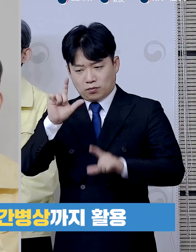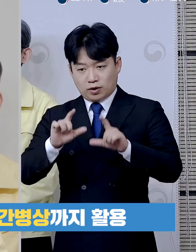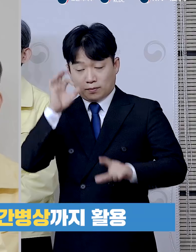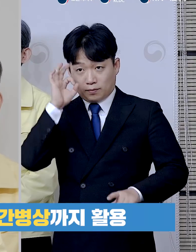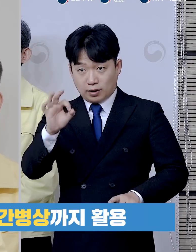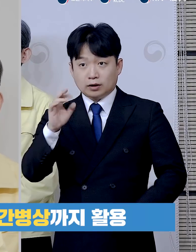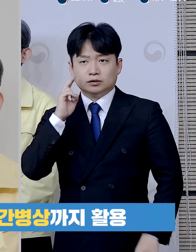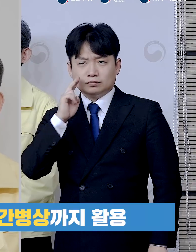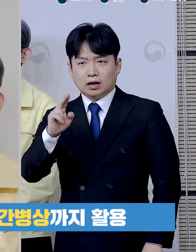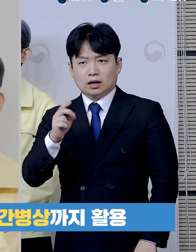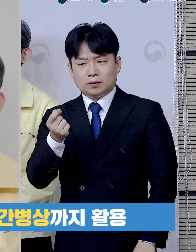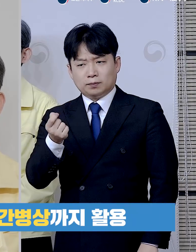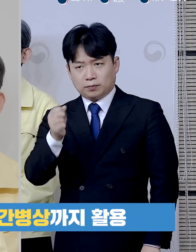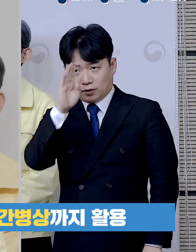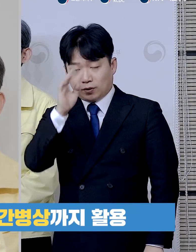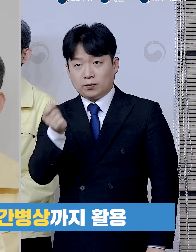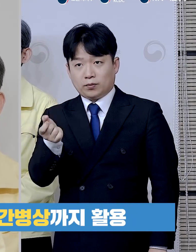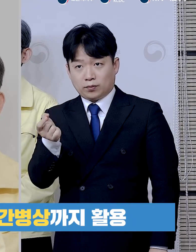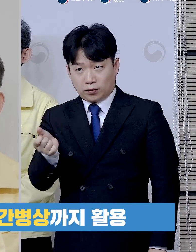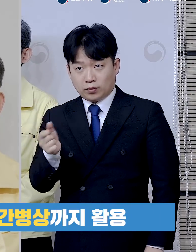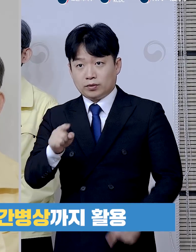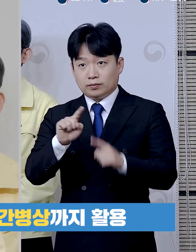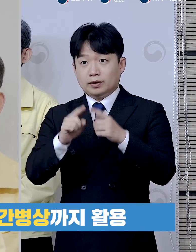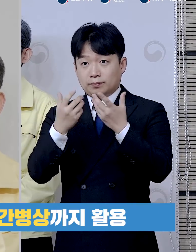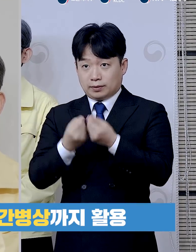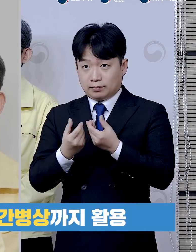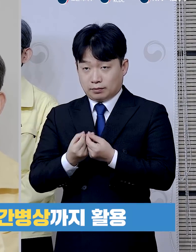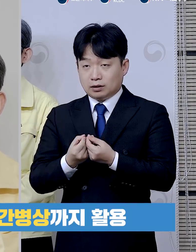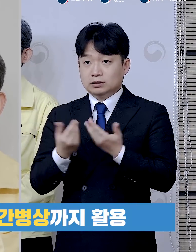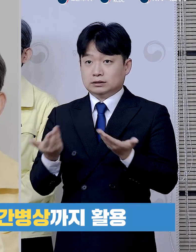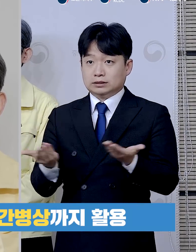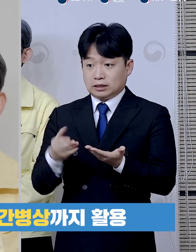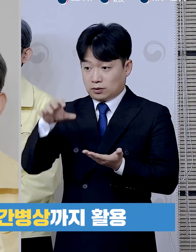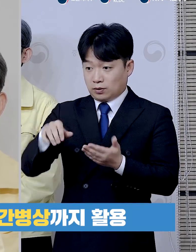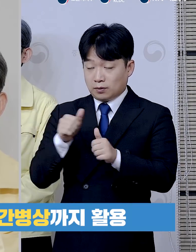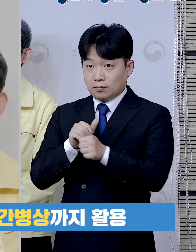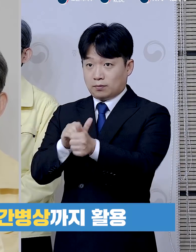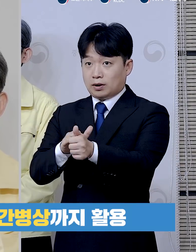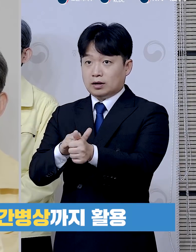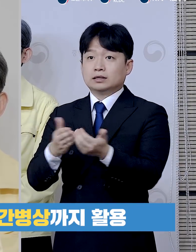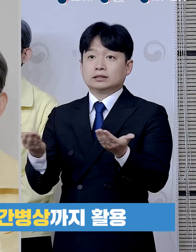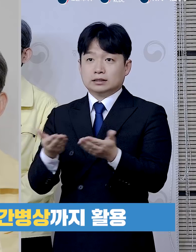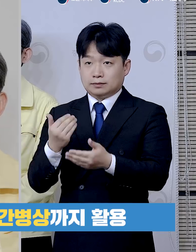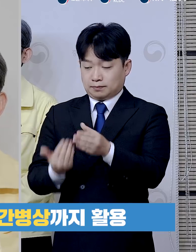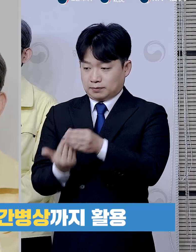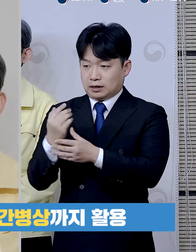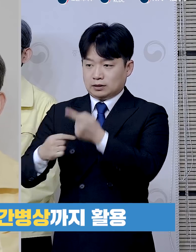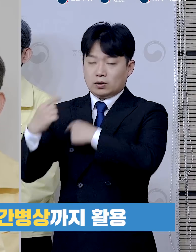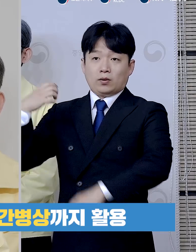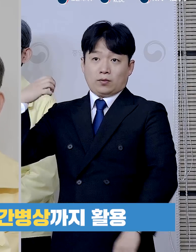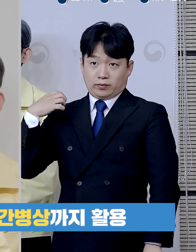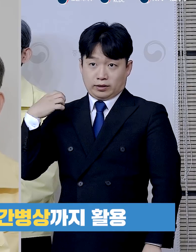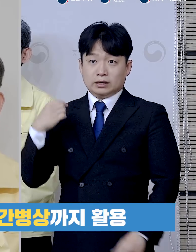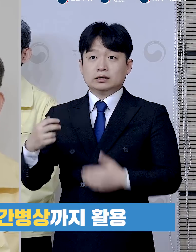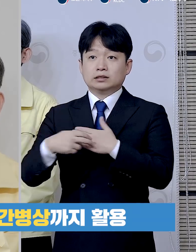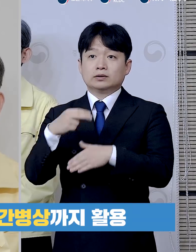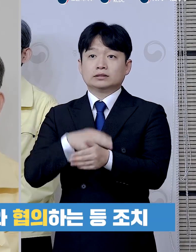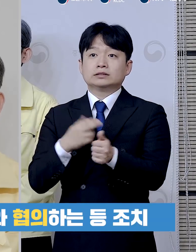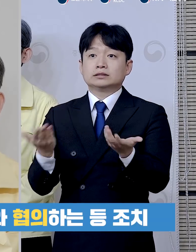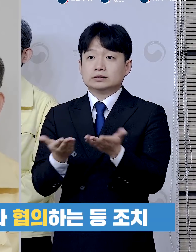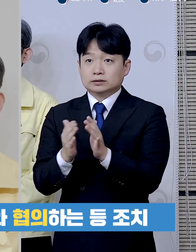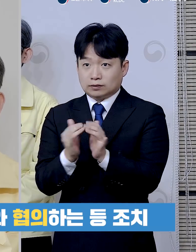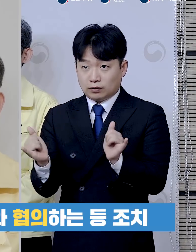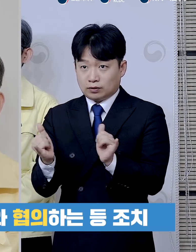좀 그 증세에 따라서 중증이나 경증이나 이런 여부에 대해서 지금 현장에 나가 있는 역학조사관들과 현지